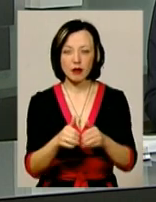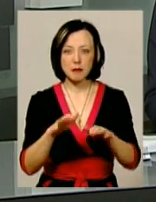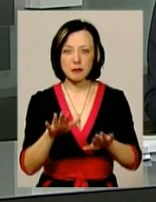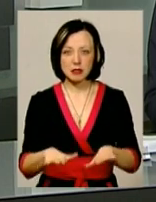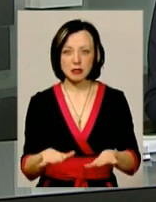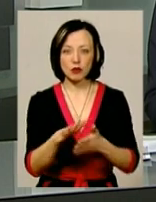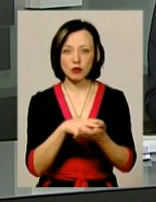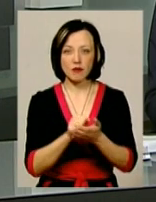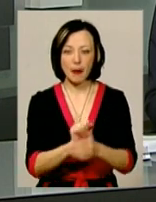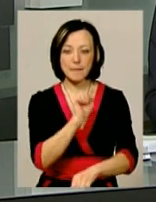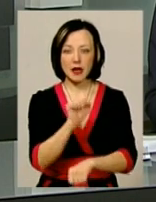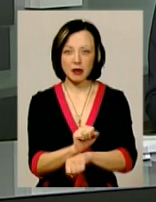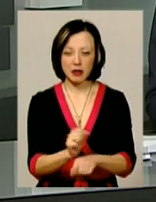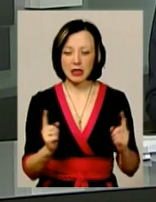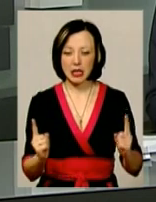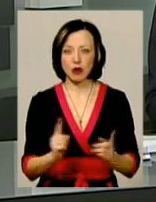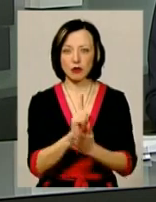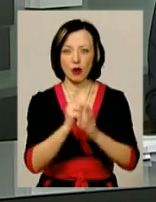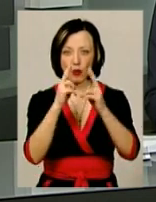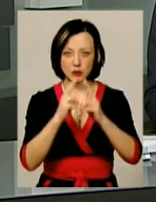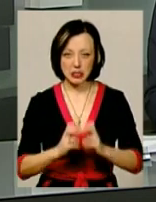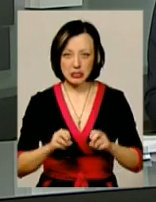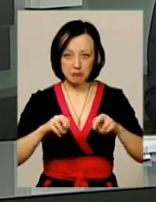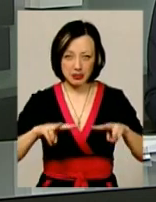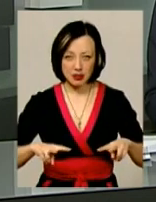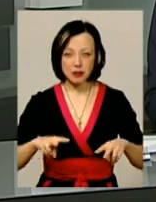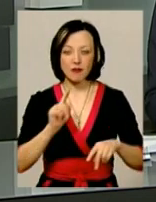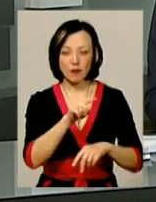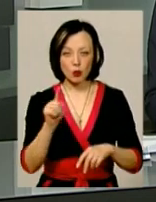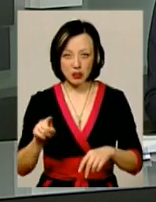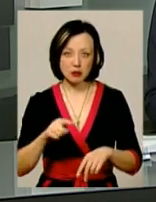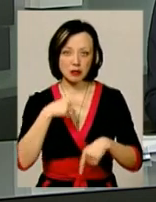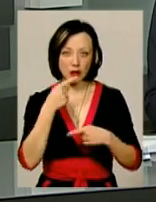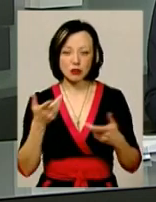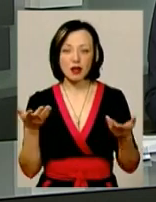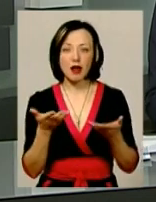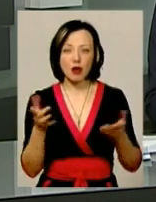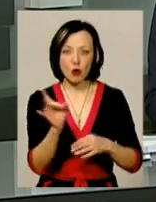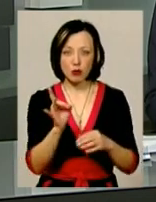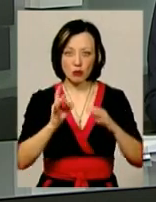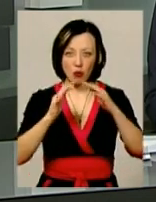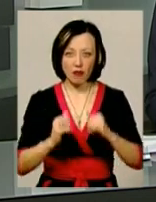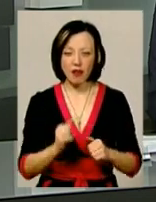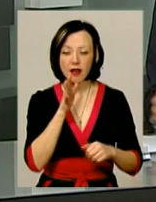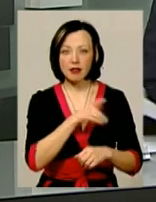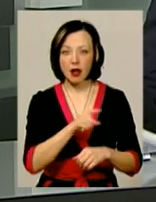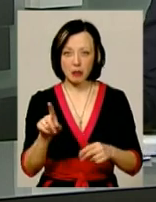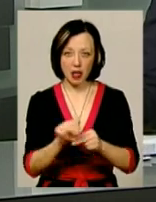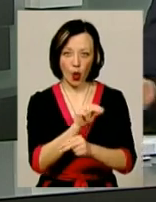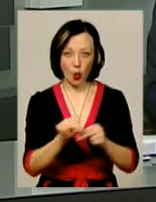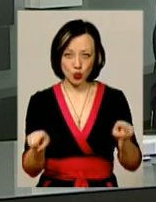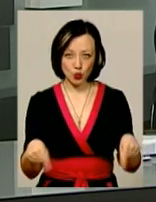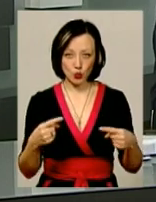перекрили. Сьогодні аварійну ділянку мають обстежити фахівці. Саме вони назвуть масштаби обвалу і терміни реконструкції.